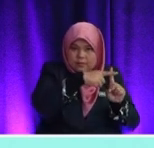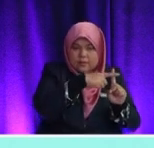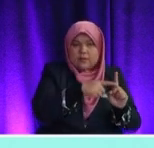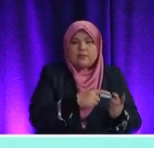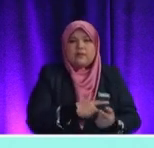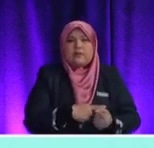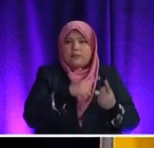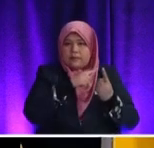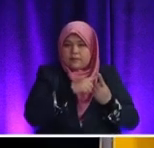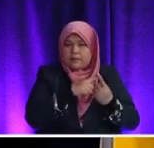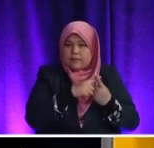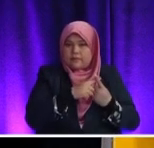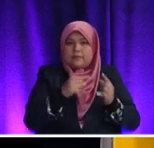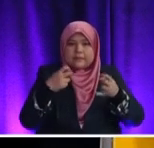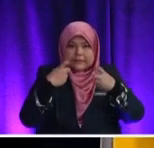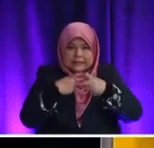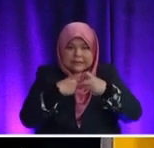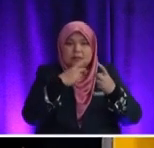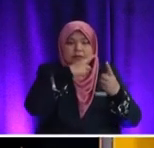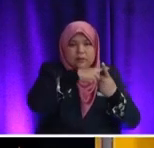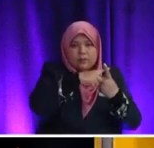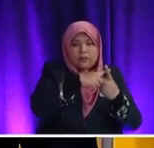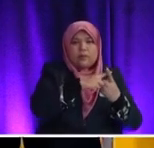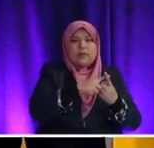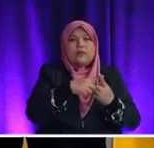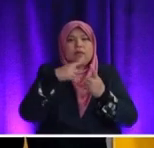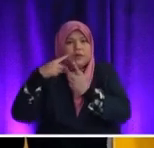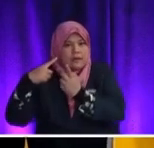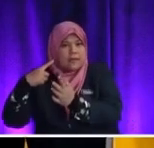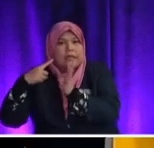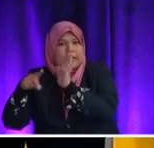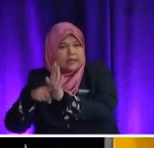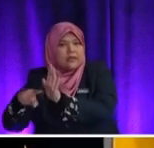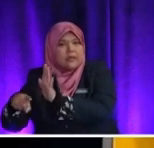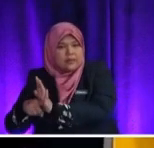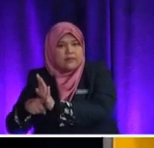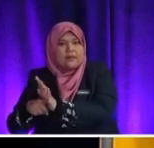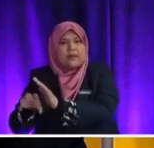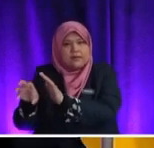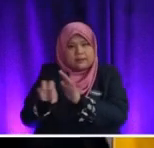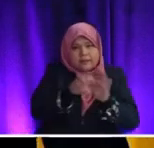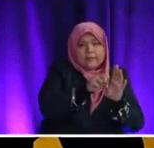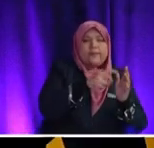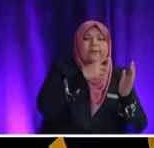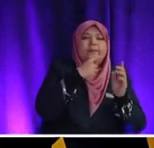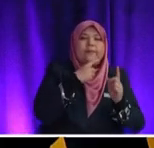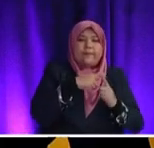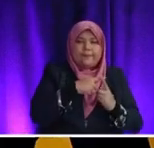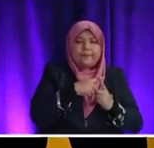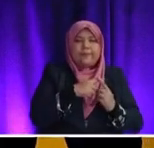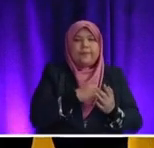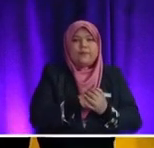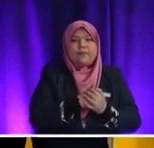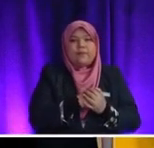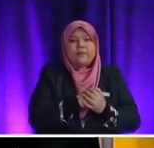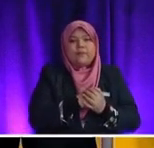bersifat khas 2 negatif 2 negatif sediakan tadi kepada Terminal positif iso anoa zodiak bergerak